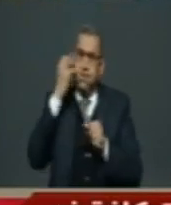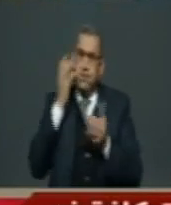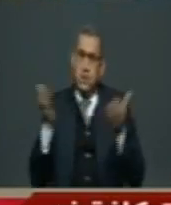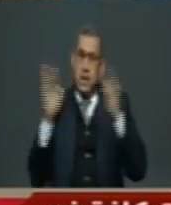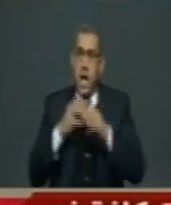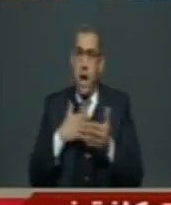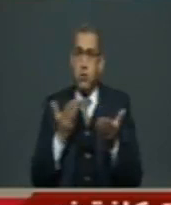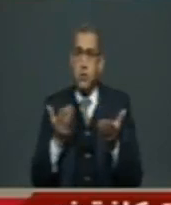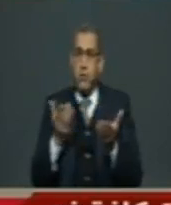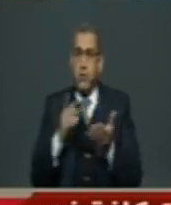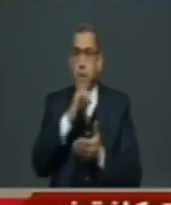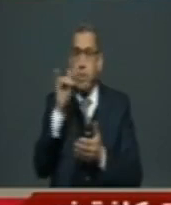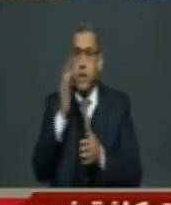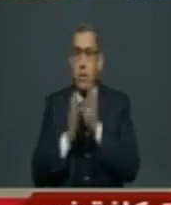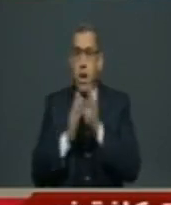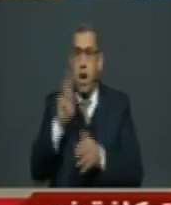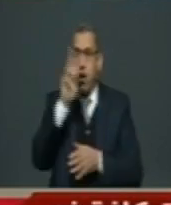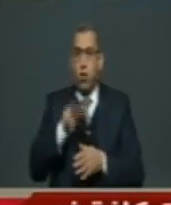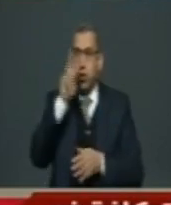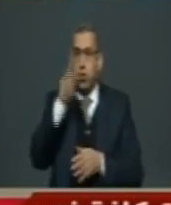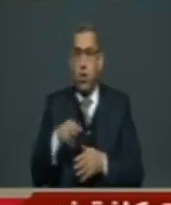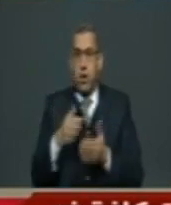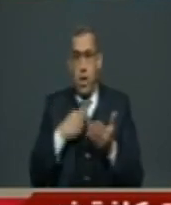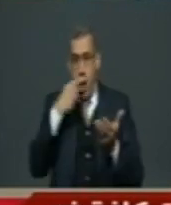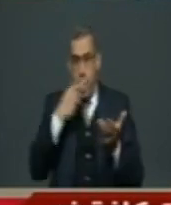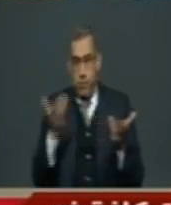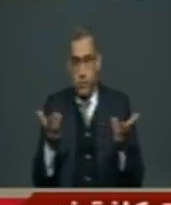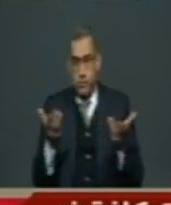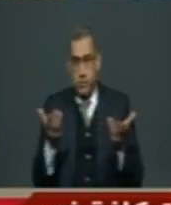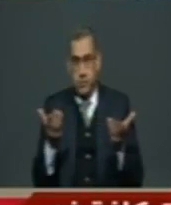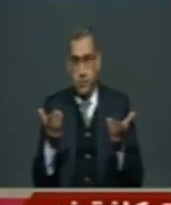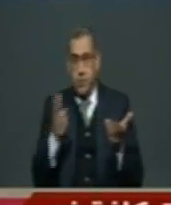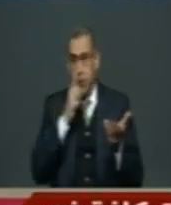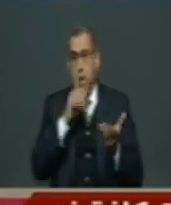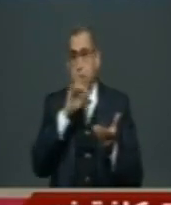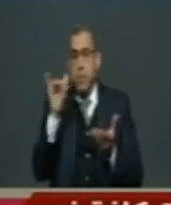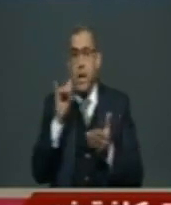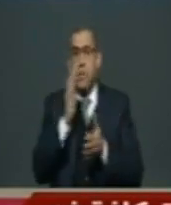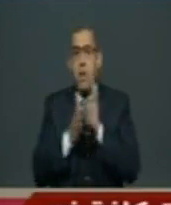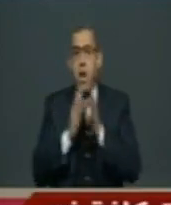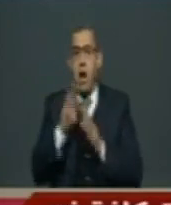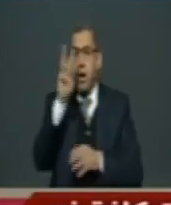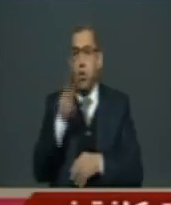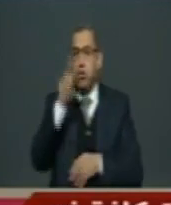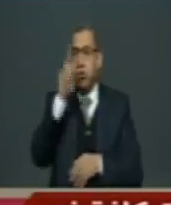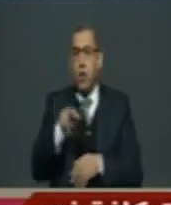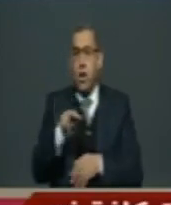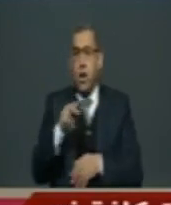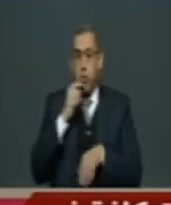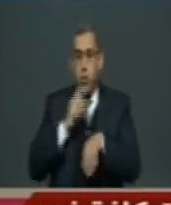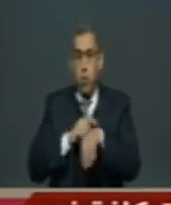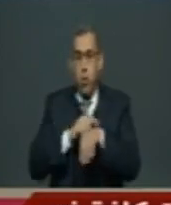مش اقل من 100 مليار دولار، ولا انا بقول مش اقل من 100 مليار دولار، وعايز لك مدة زمنية مش اقل